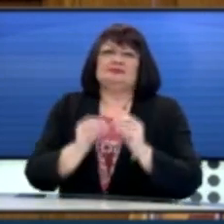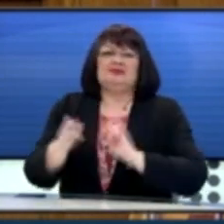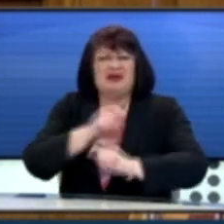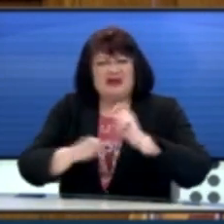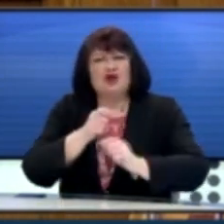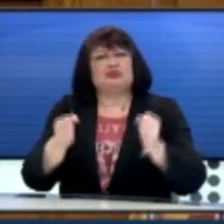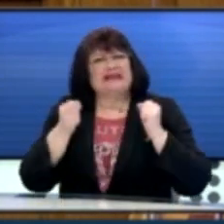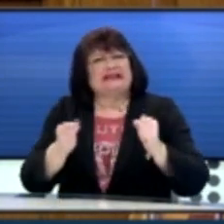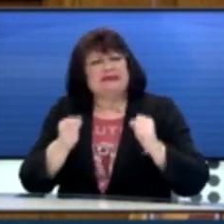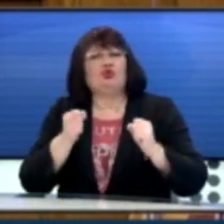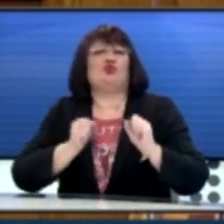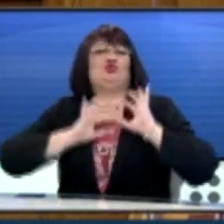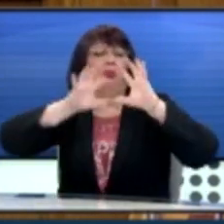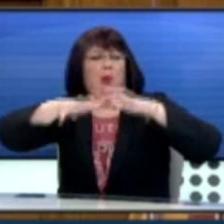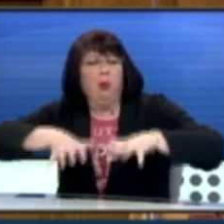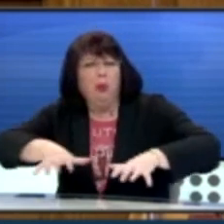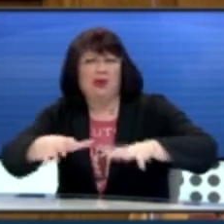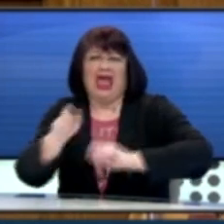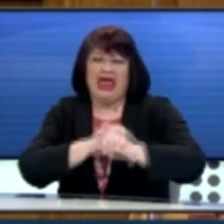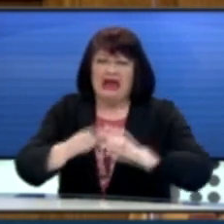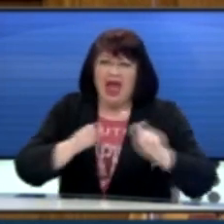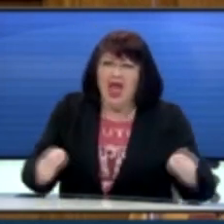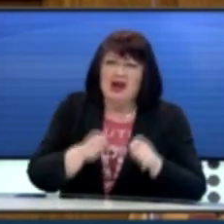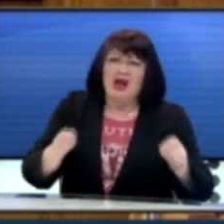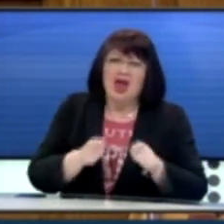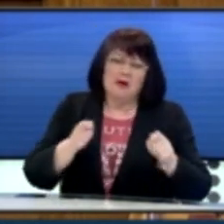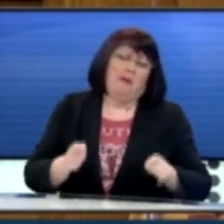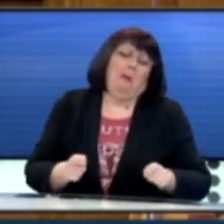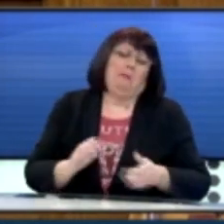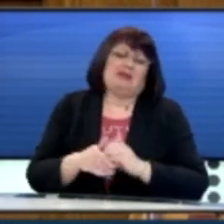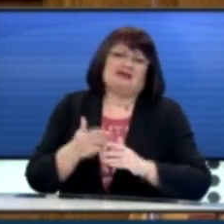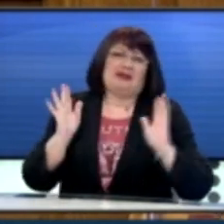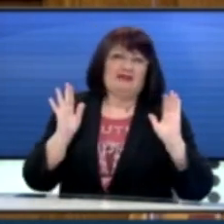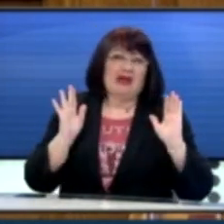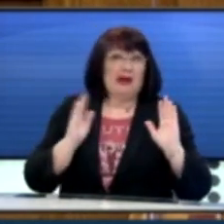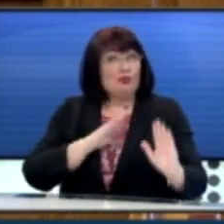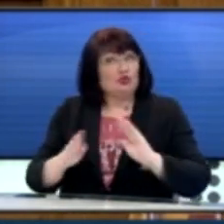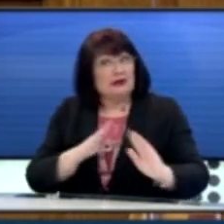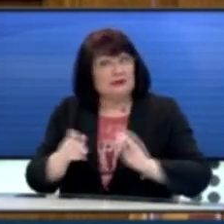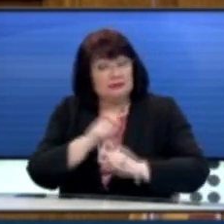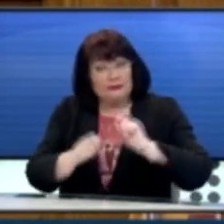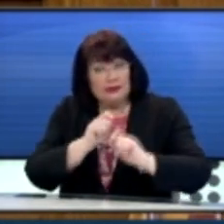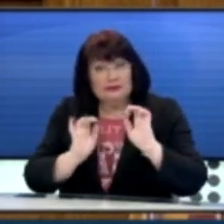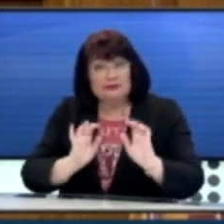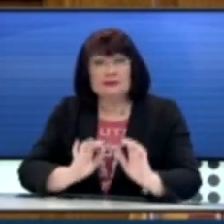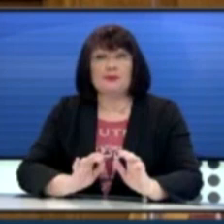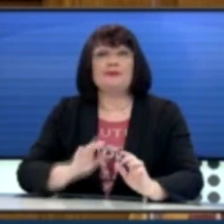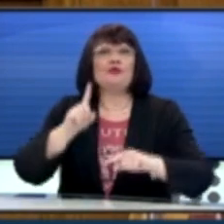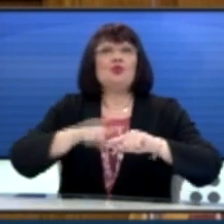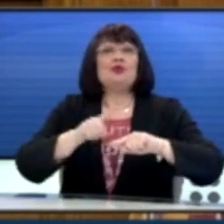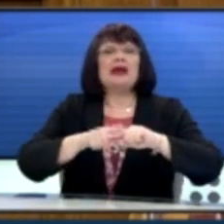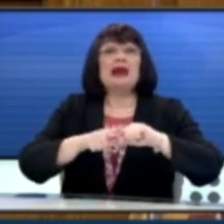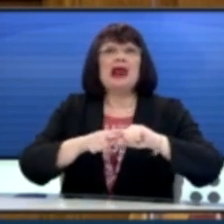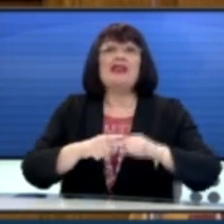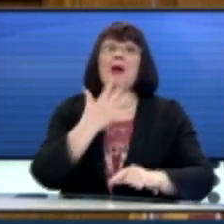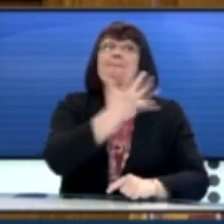αντιπλημμυρικά, αντισεισμικά, αντιπυρικά και άλλα που τα έχετε στα αζήτητα. Ούτε στην Ελλάδα της ανάπτυξης